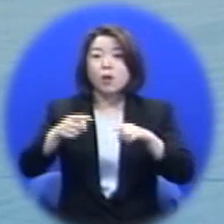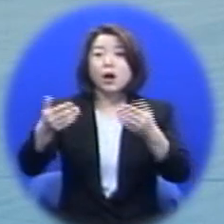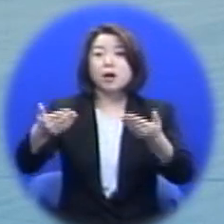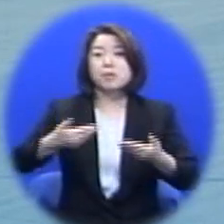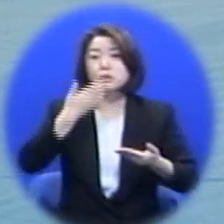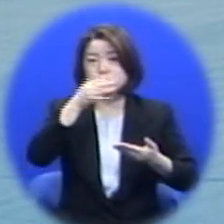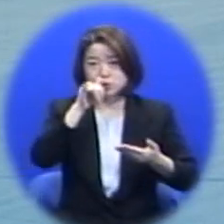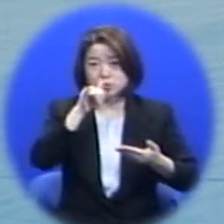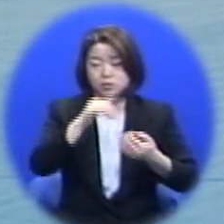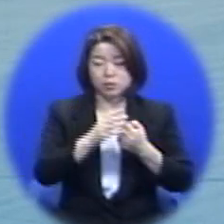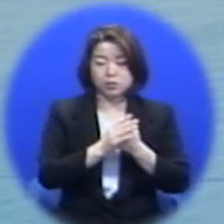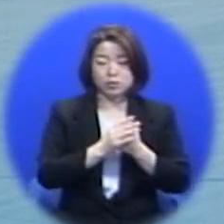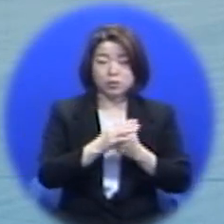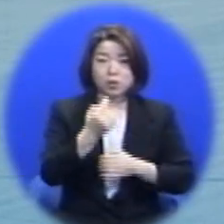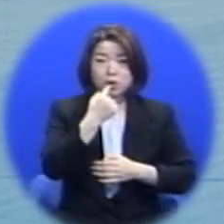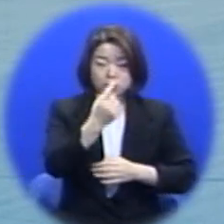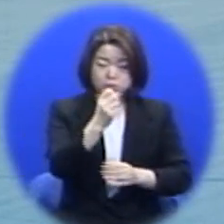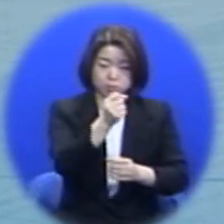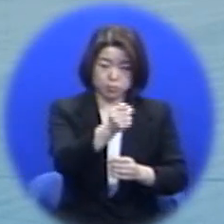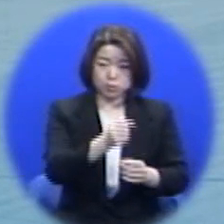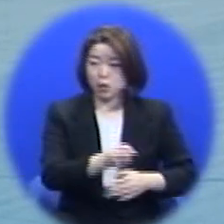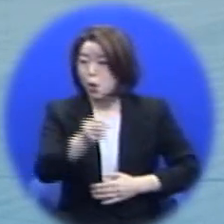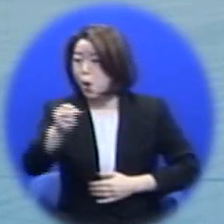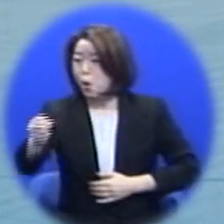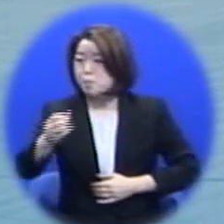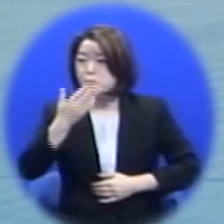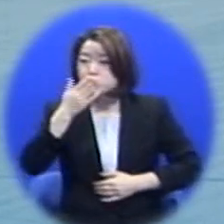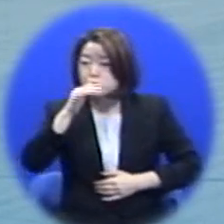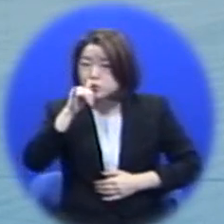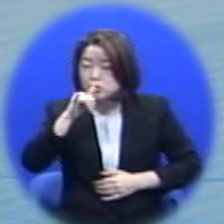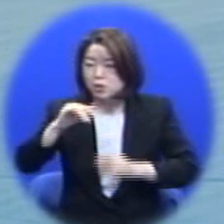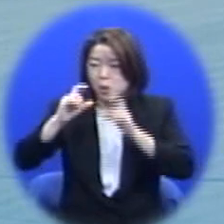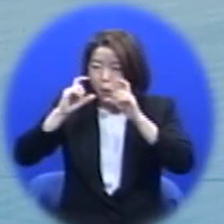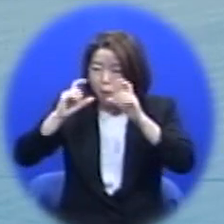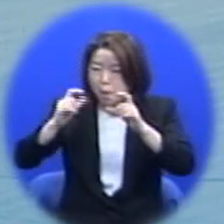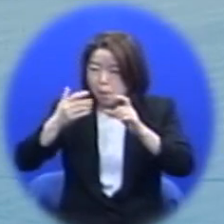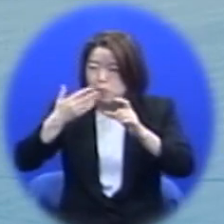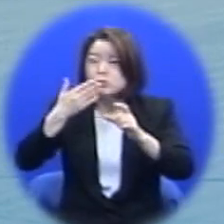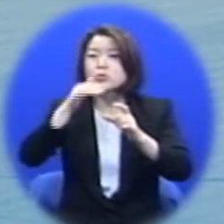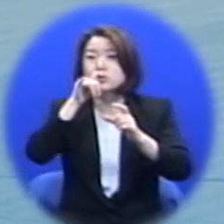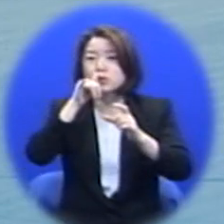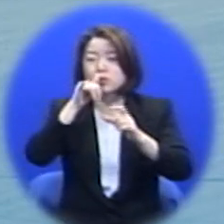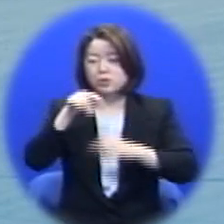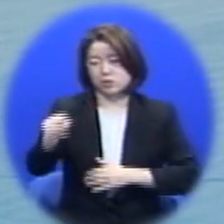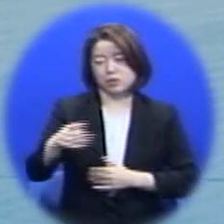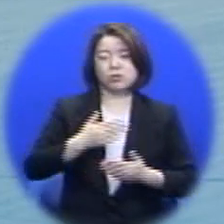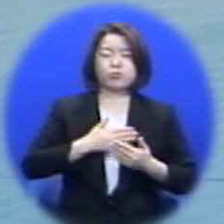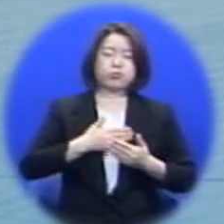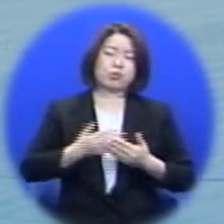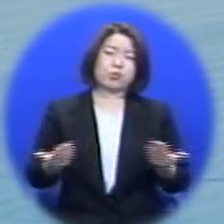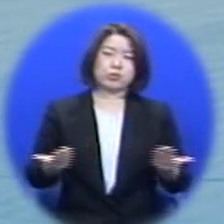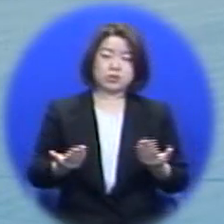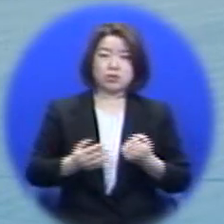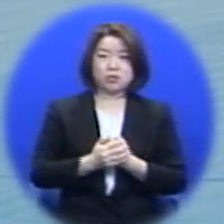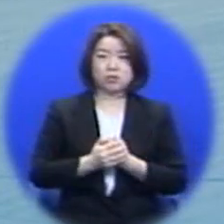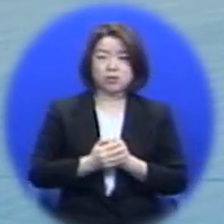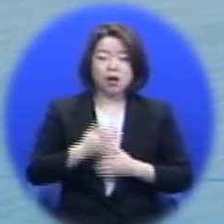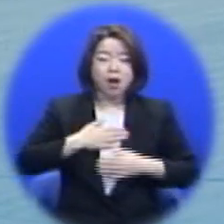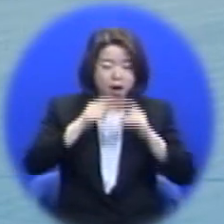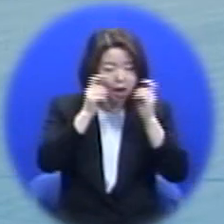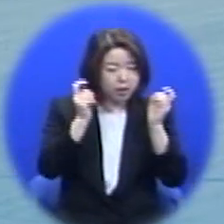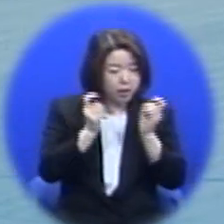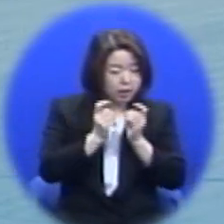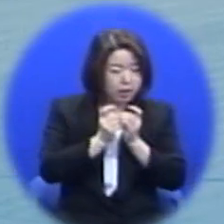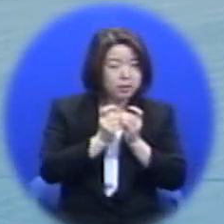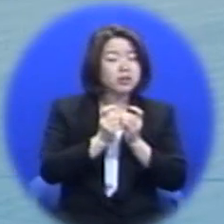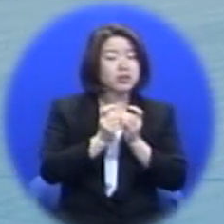옮길 것이라고 하는 경고를 받을 수 있구나. 그게 두려운 거예요. 우리가 나름대로 신앙생활 열심히